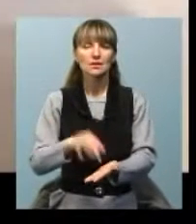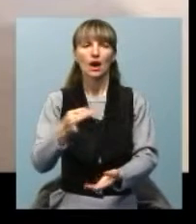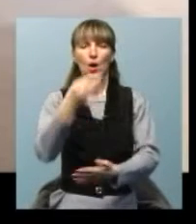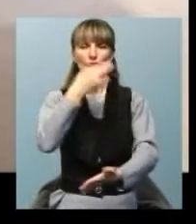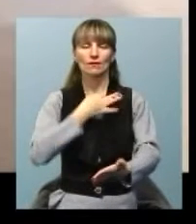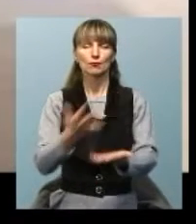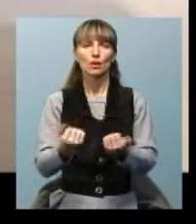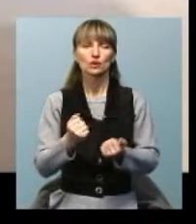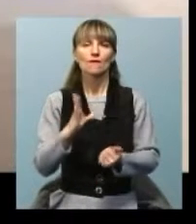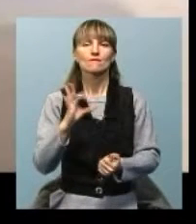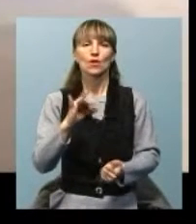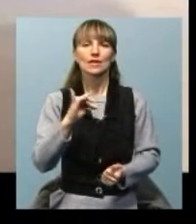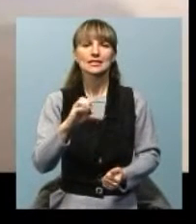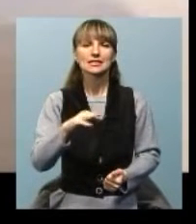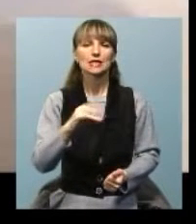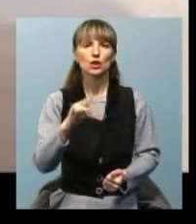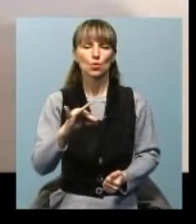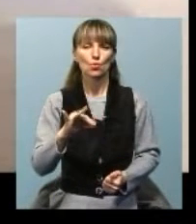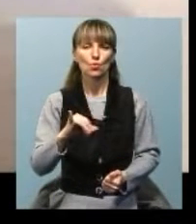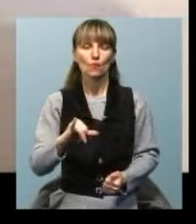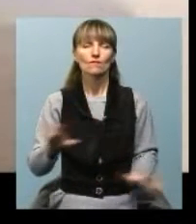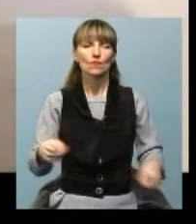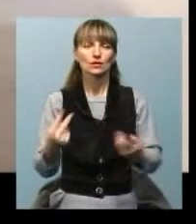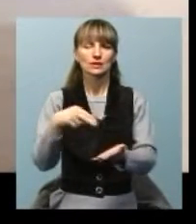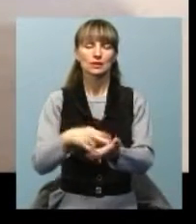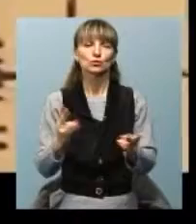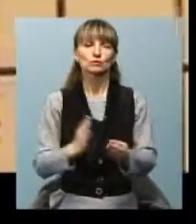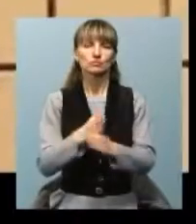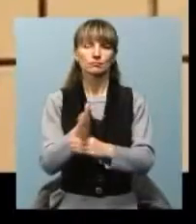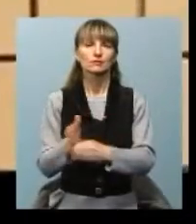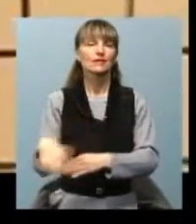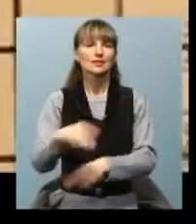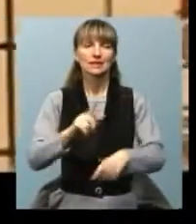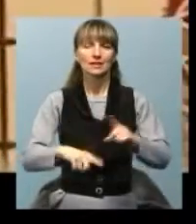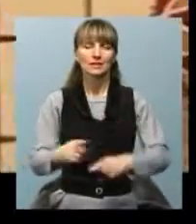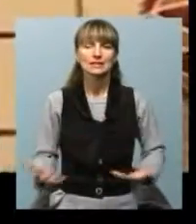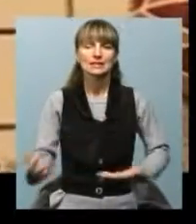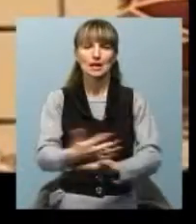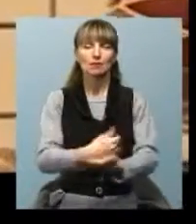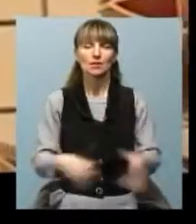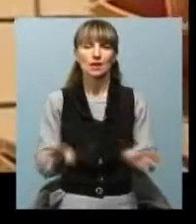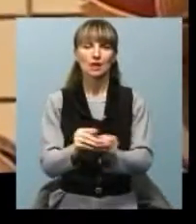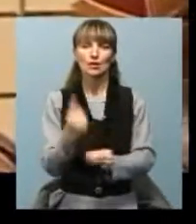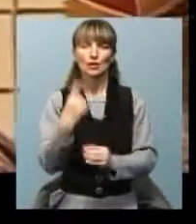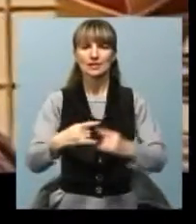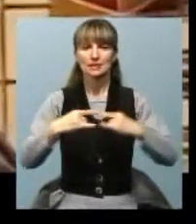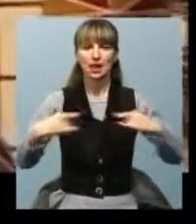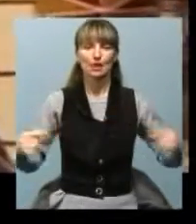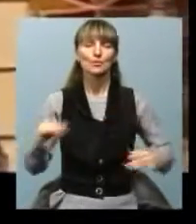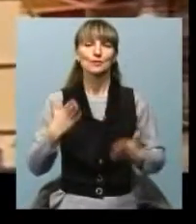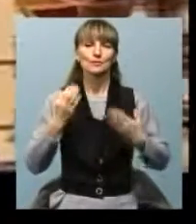«Воістину воскрес». А ще Великдень – чудовий привід провідати всіх своїх рідних, зібратися разом за великим столом і